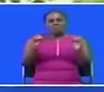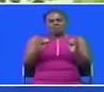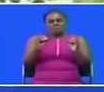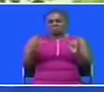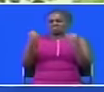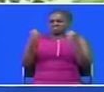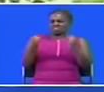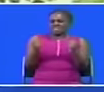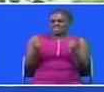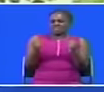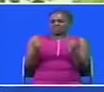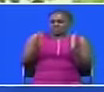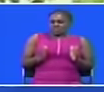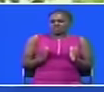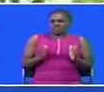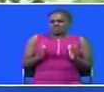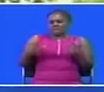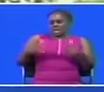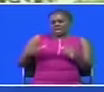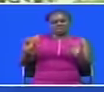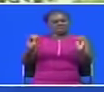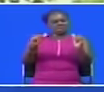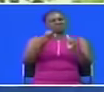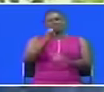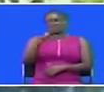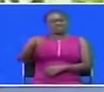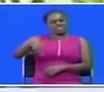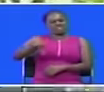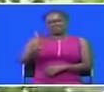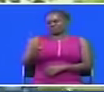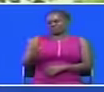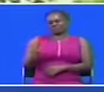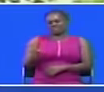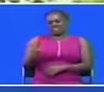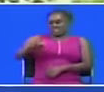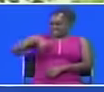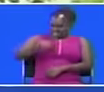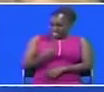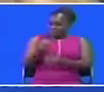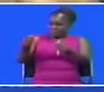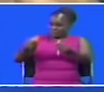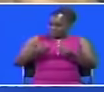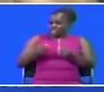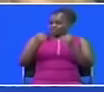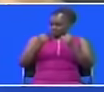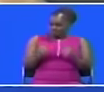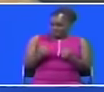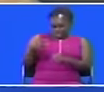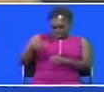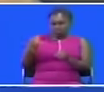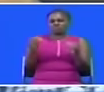nguvu sio sisi. Sio sisi. Sisi ukileta nguvu zako tutastedi na wewe my